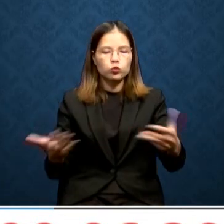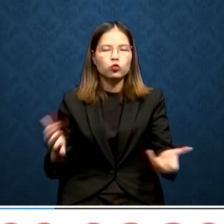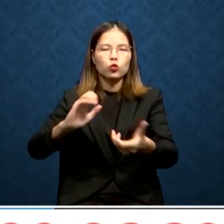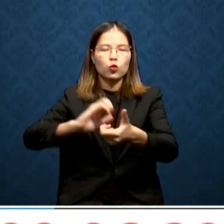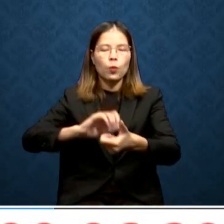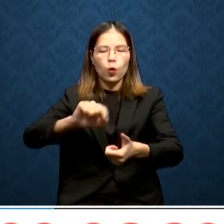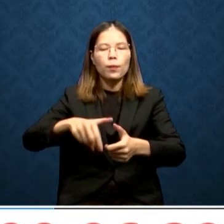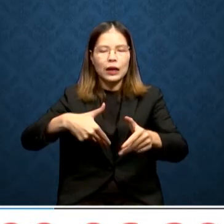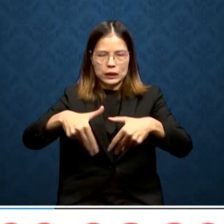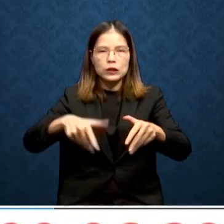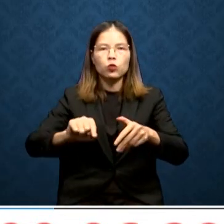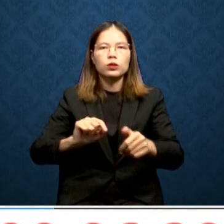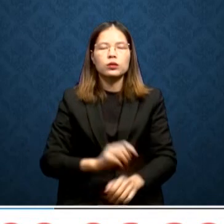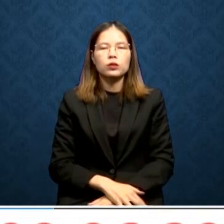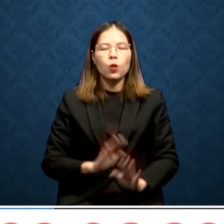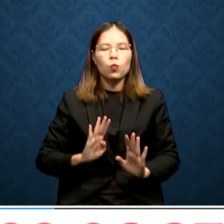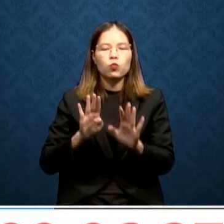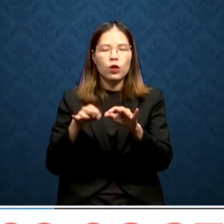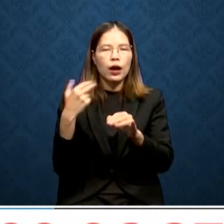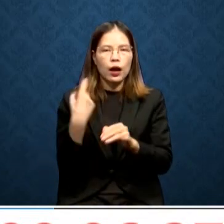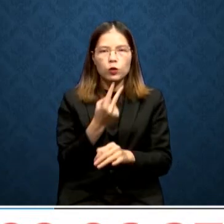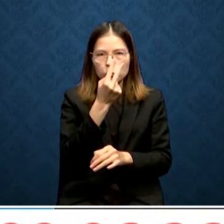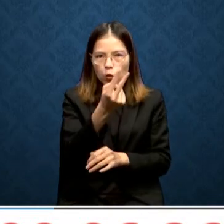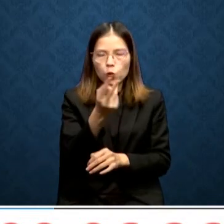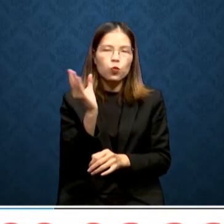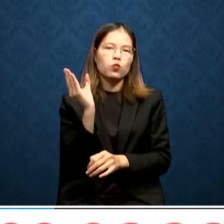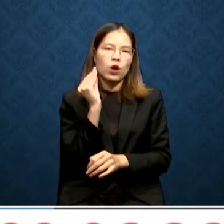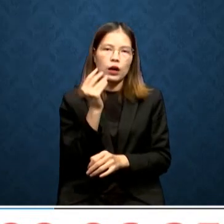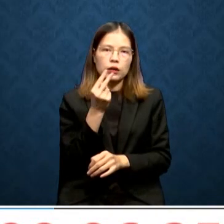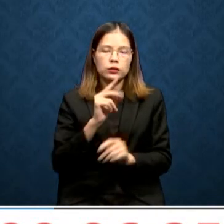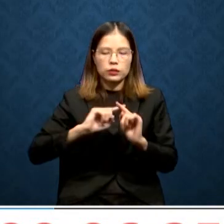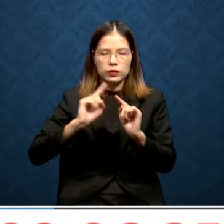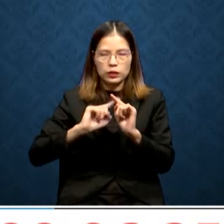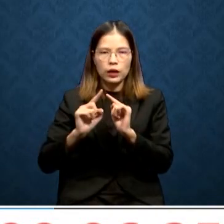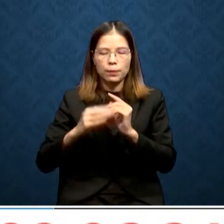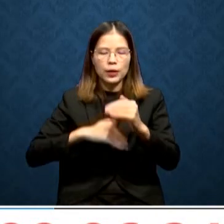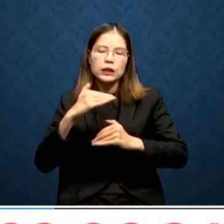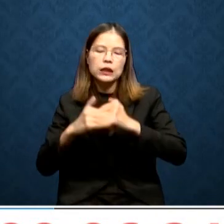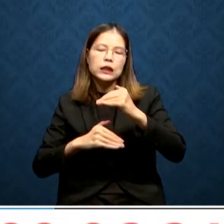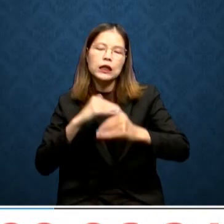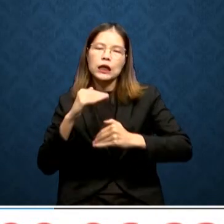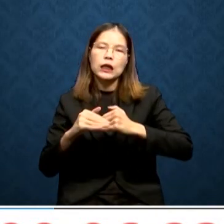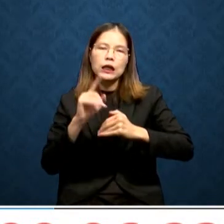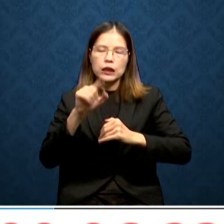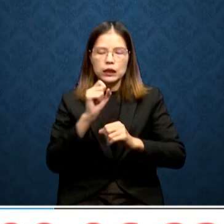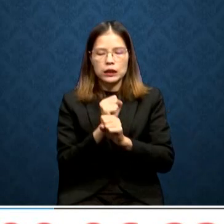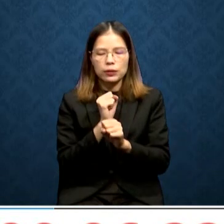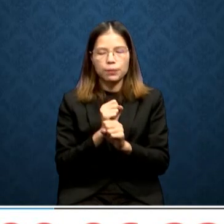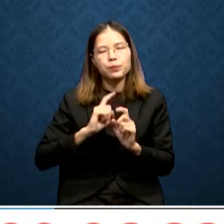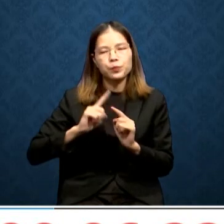สภาผู้ชมและผู้ฟังรายการที่มีส่วนร่วมและสร้างพัฒนาคุณภาพรายการ